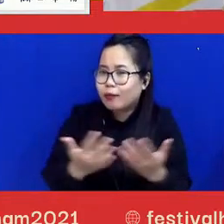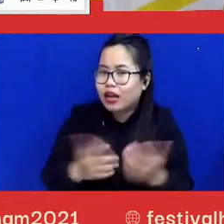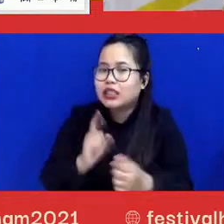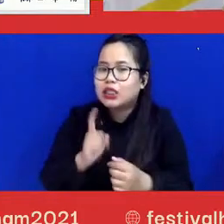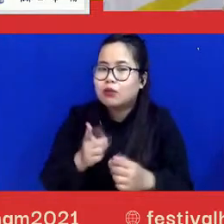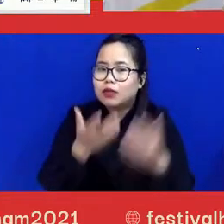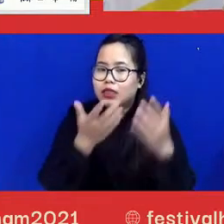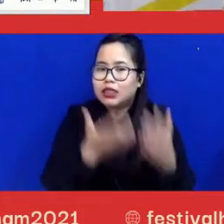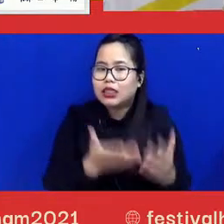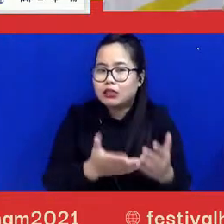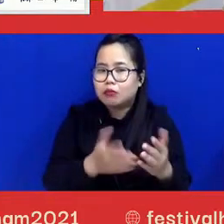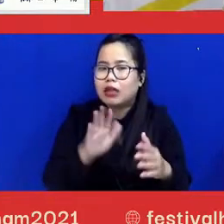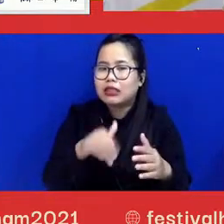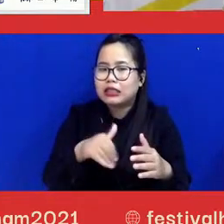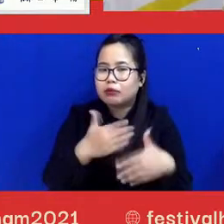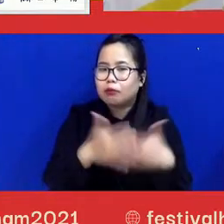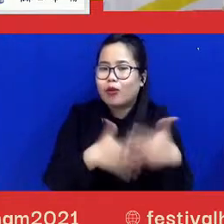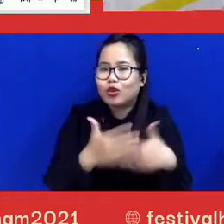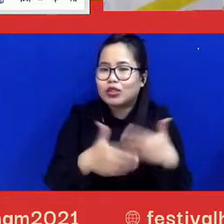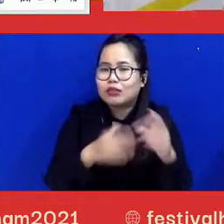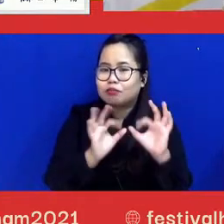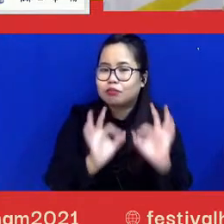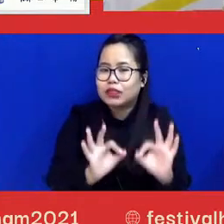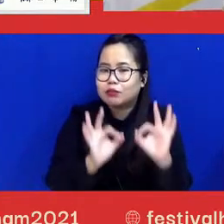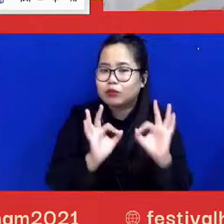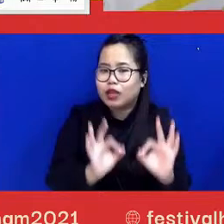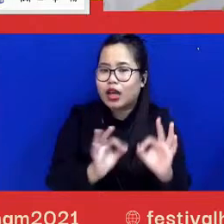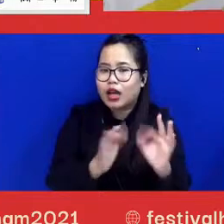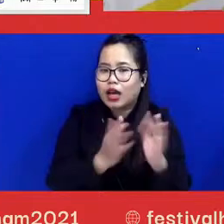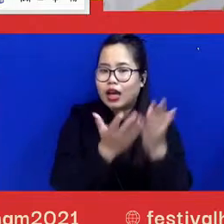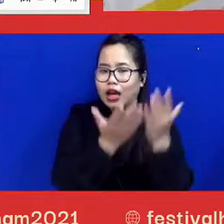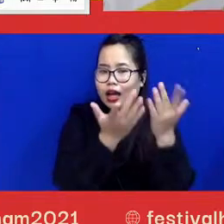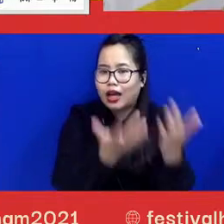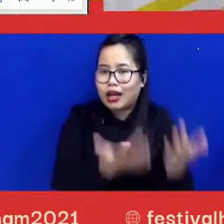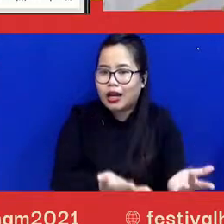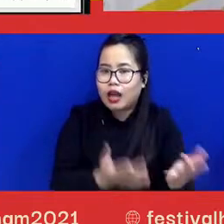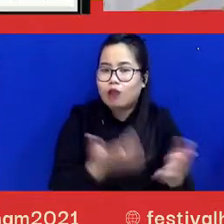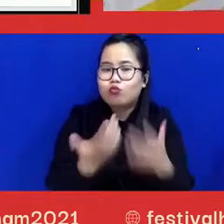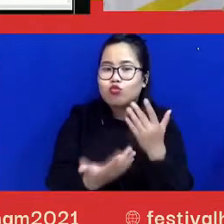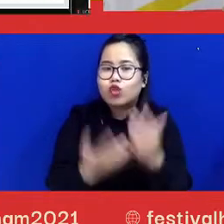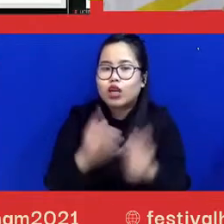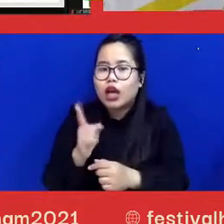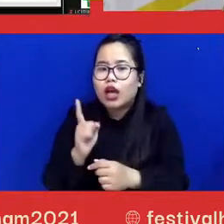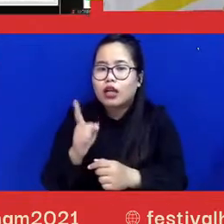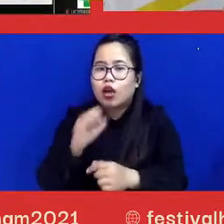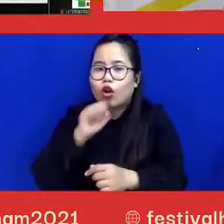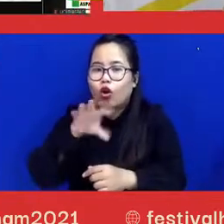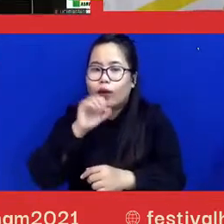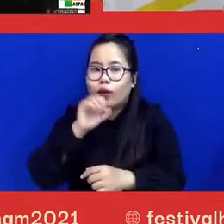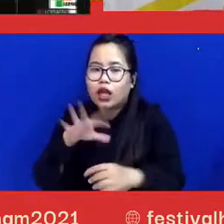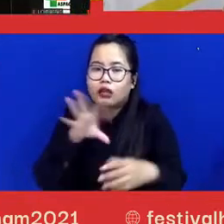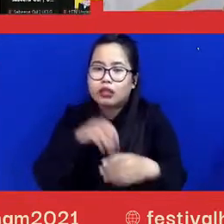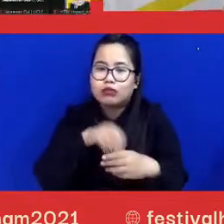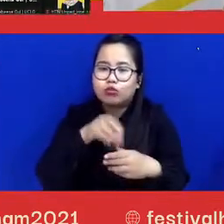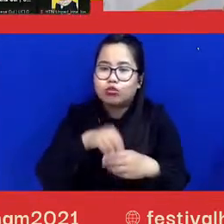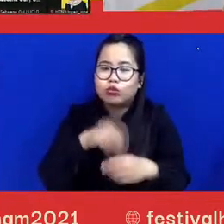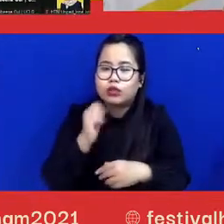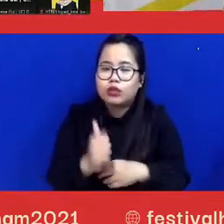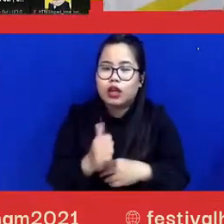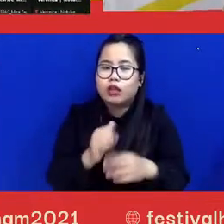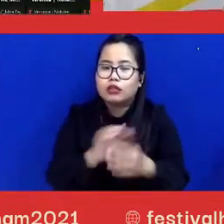dalam proses penyempurnaan. Jadi kalau Ibu ada komentar, ada input, nanti bisa kami jadikan bahan